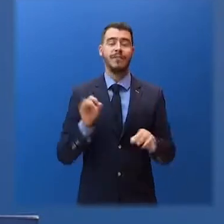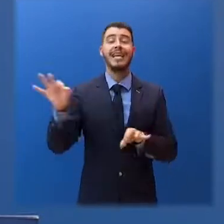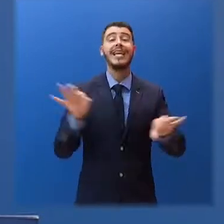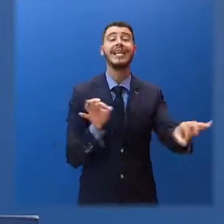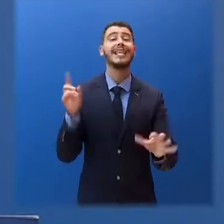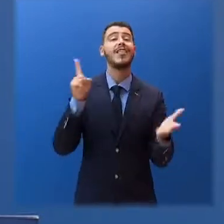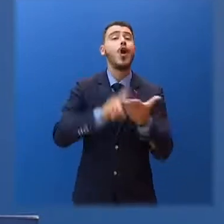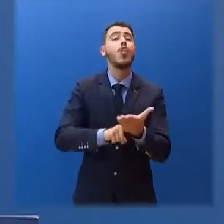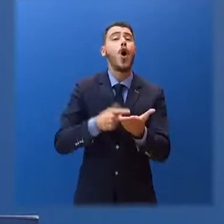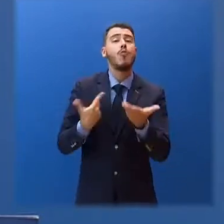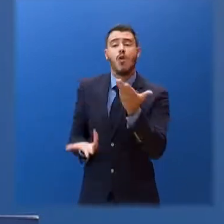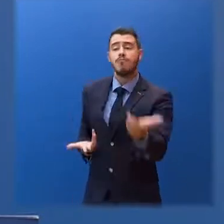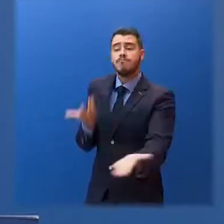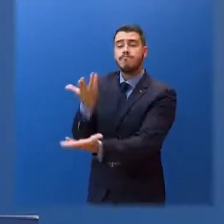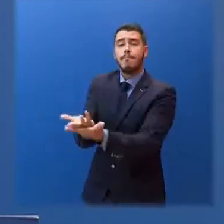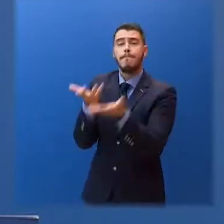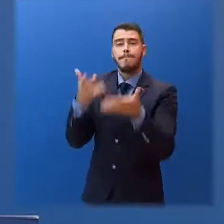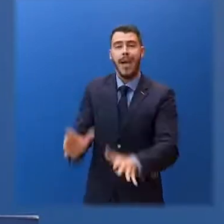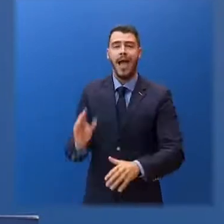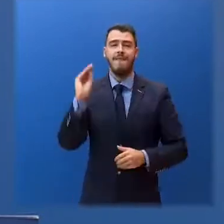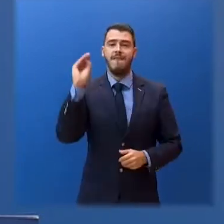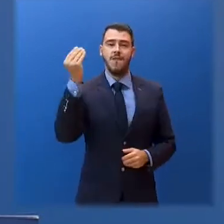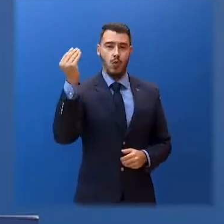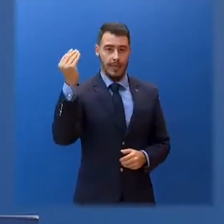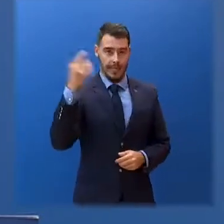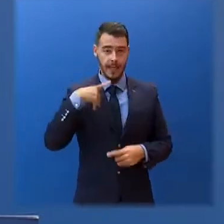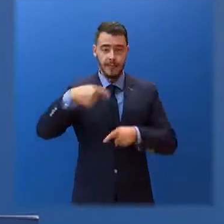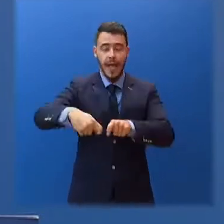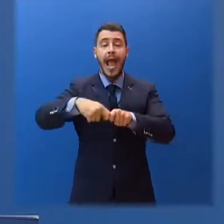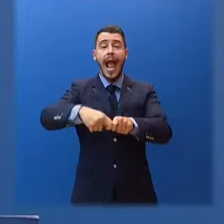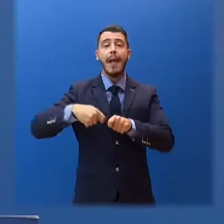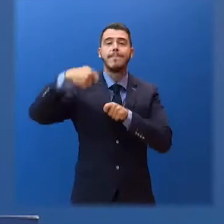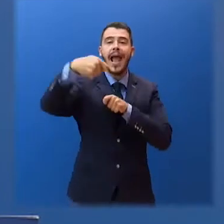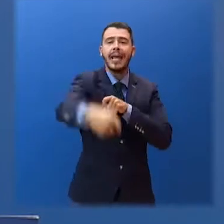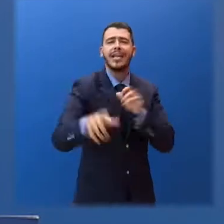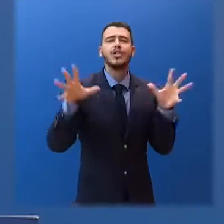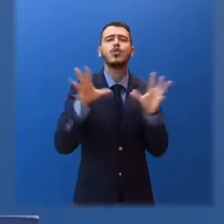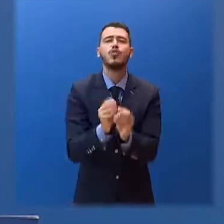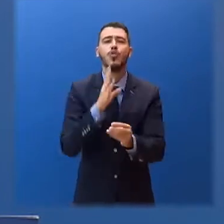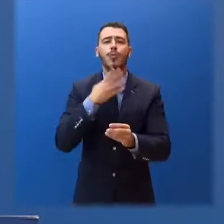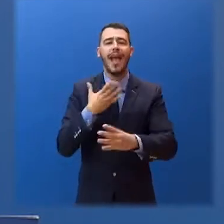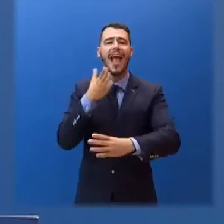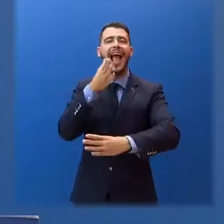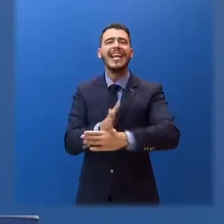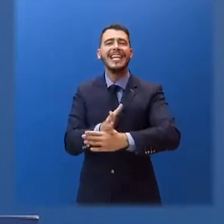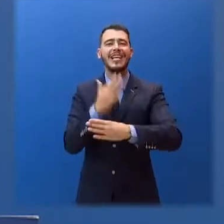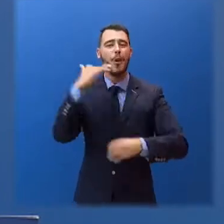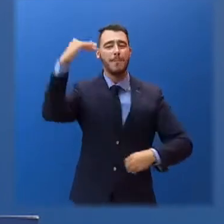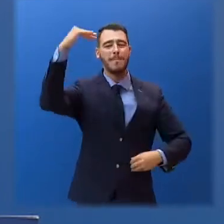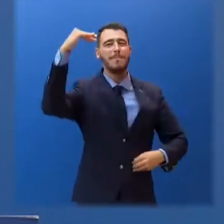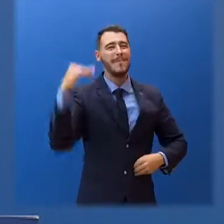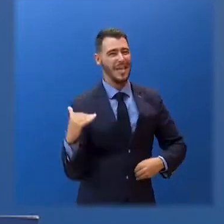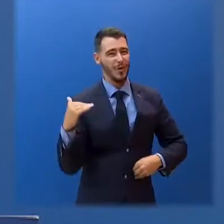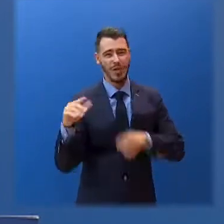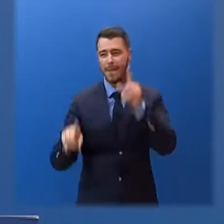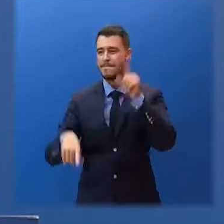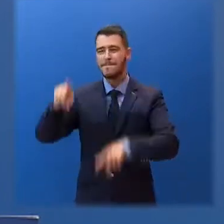στη Βουλή, ανάμεσα στα άλλα, επεκτείνεται η υποχρεωτική μείωση ενοικίων σε συγκεκριμένους κλάδους για ένα